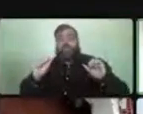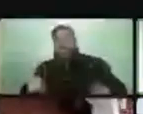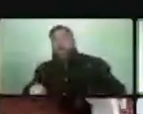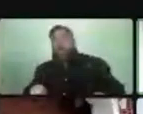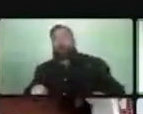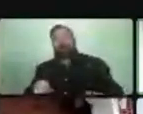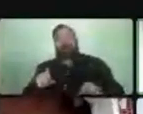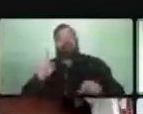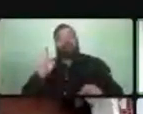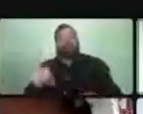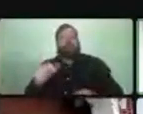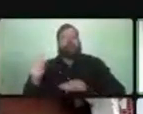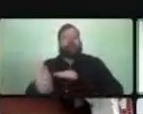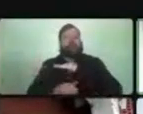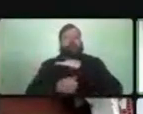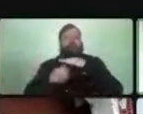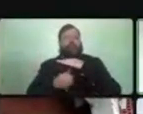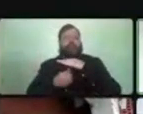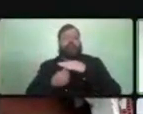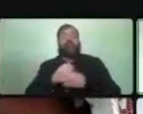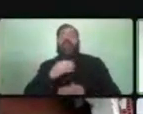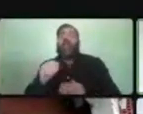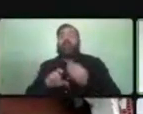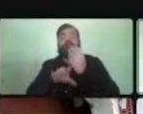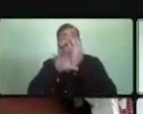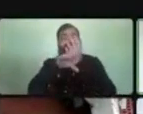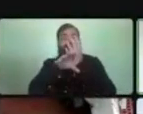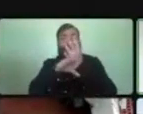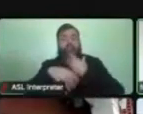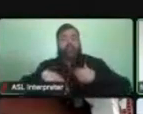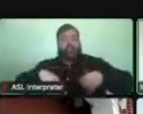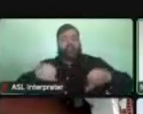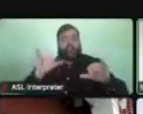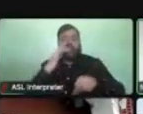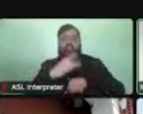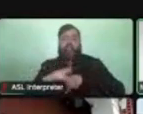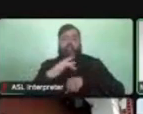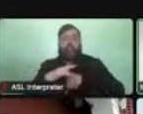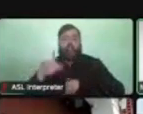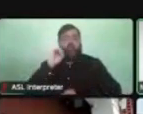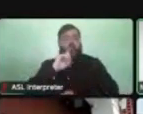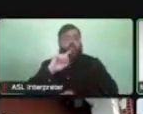waweze kuendelea kuvaa barakoa, na kwa mara nyingine